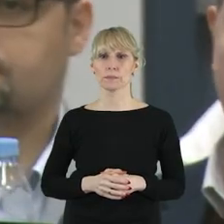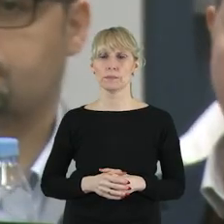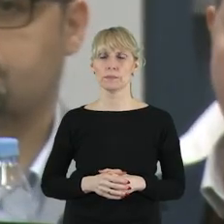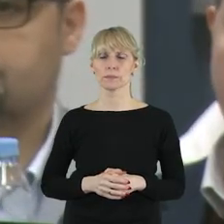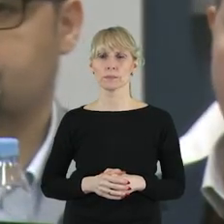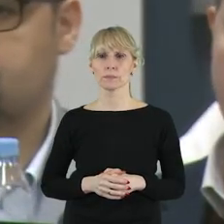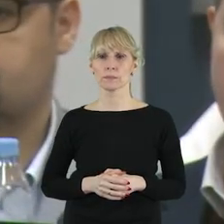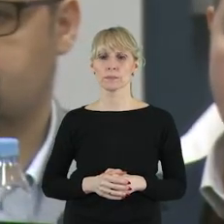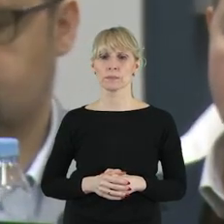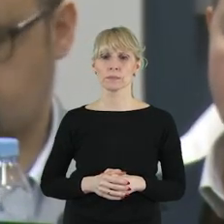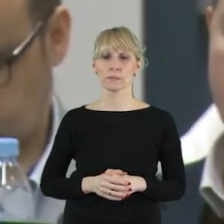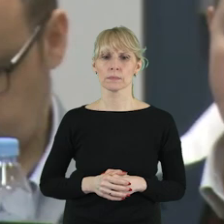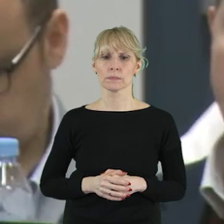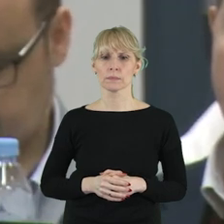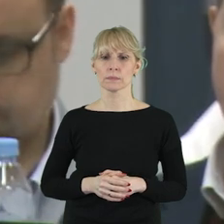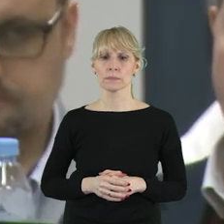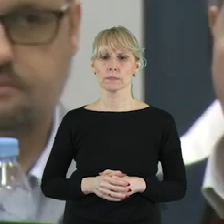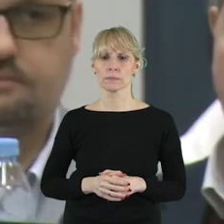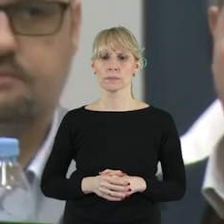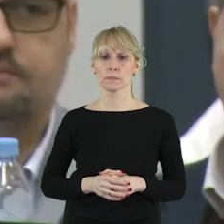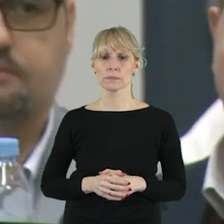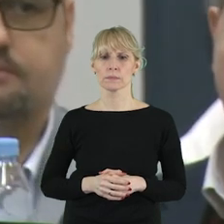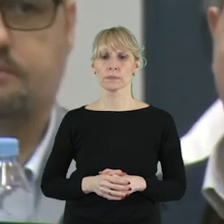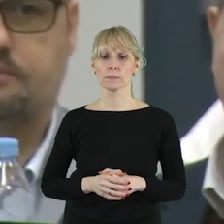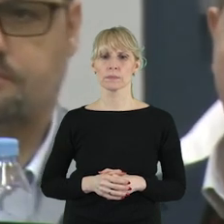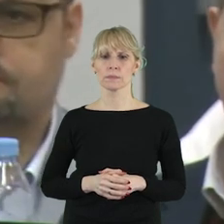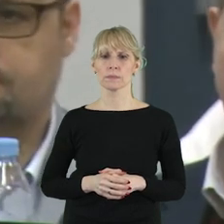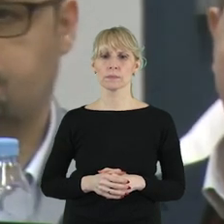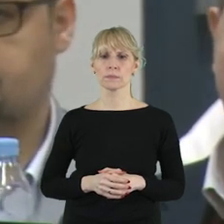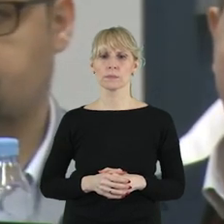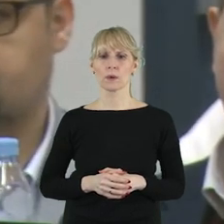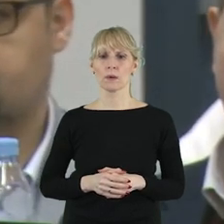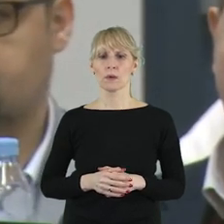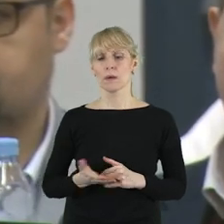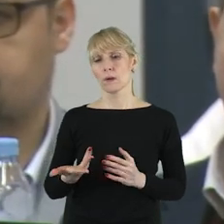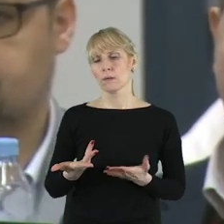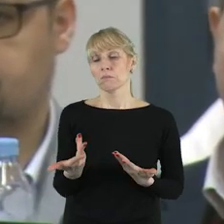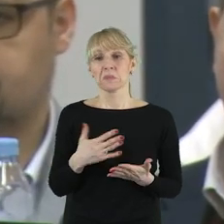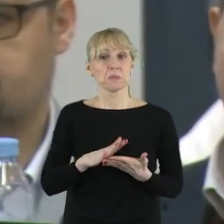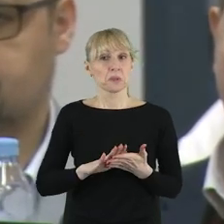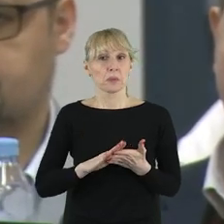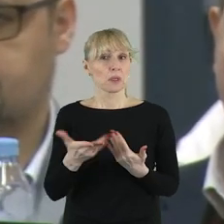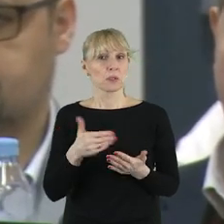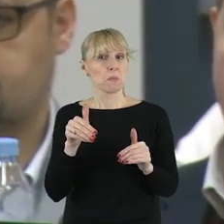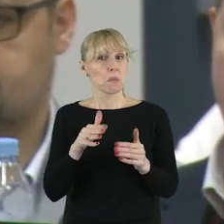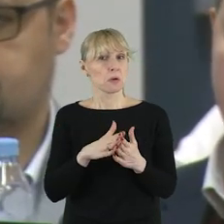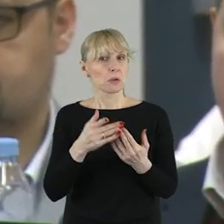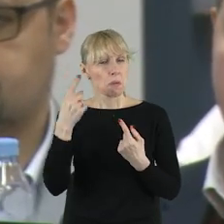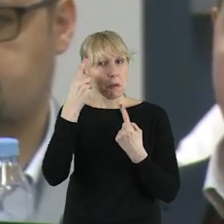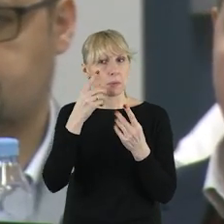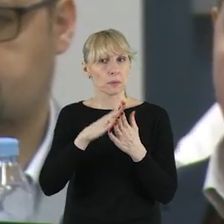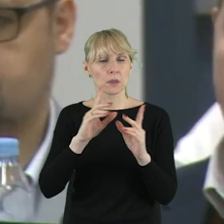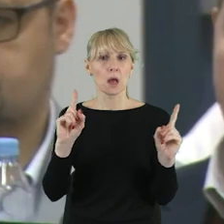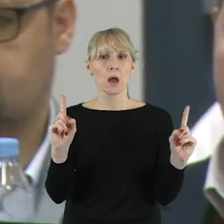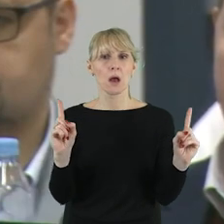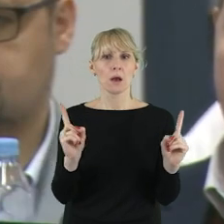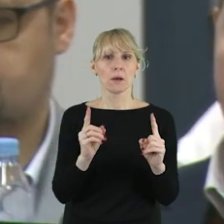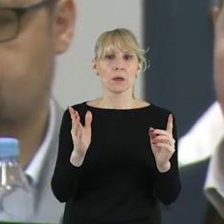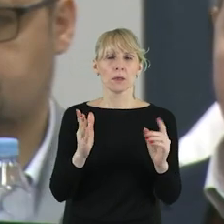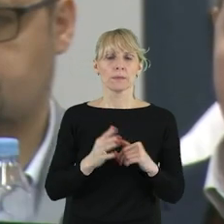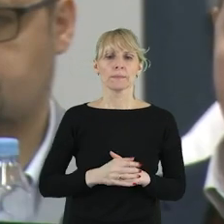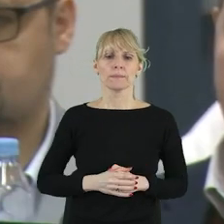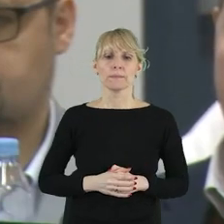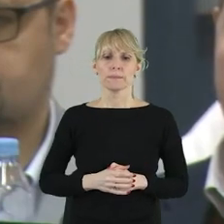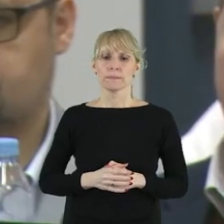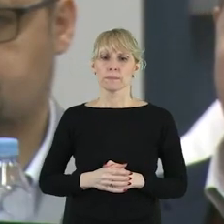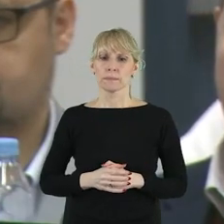Poszłam może zbyt dużym skrótem myślowym, mówiąc o tym, że mamy pozyskanego lekarza hemodynamistę od 1 lutego, także